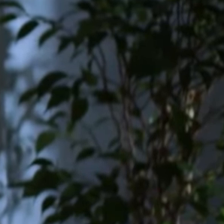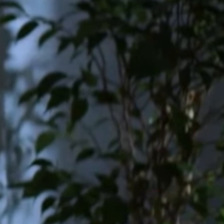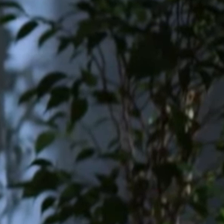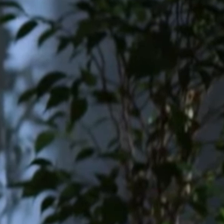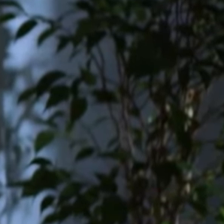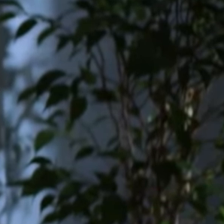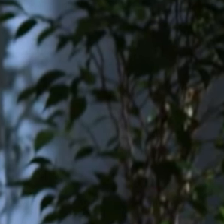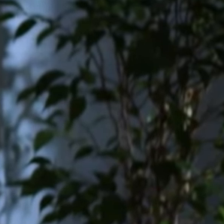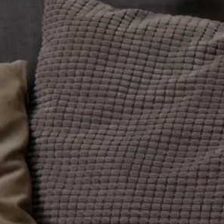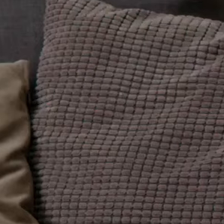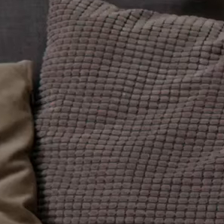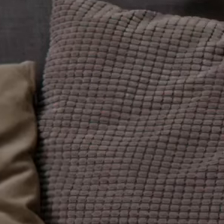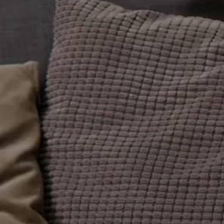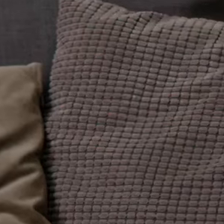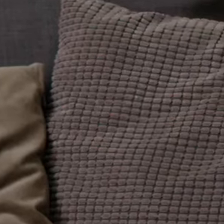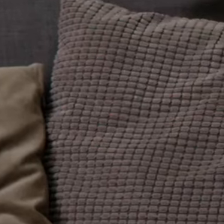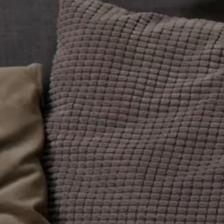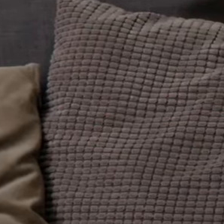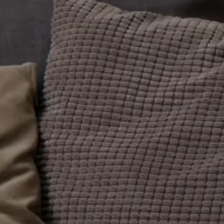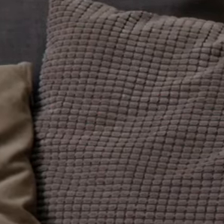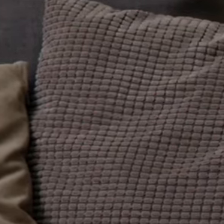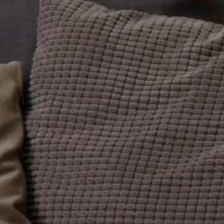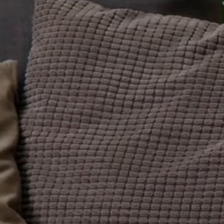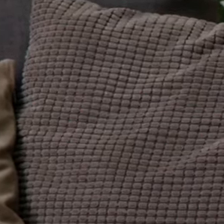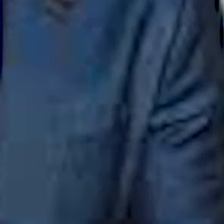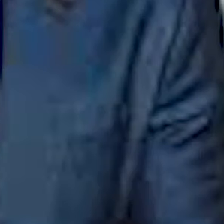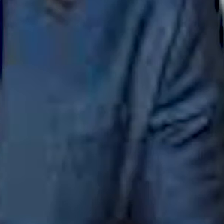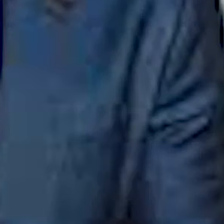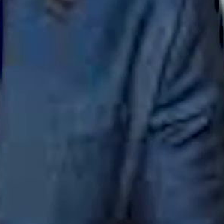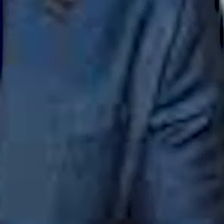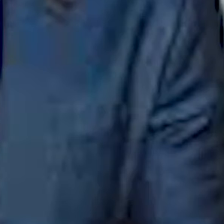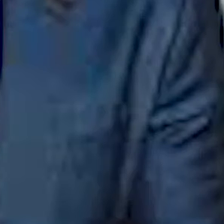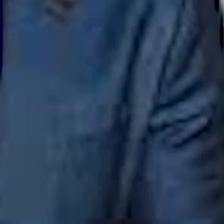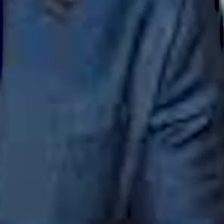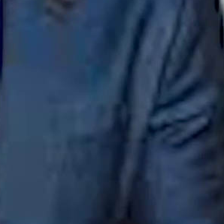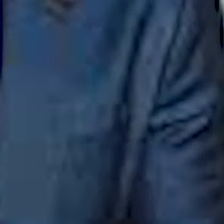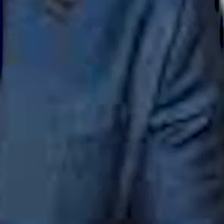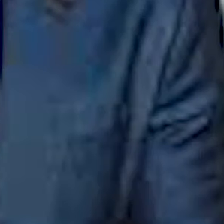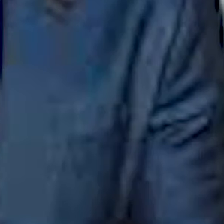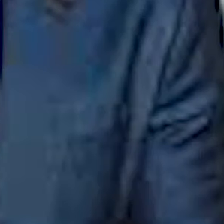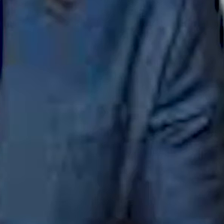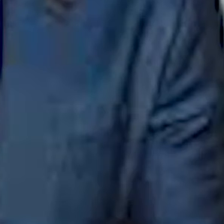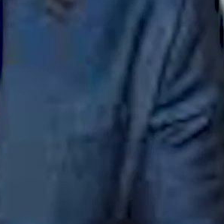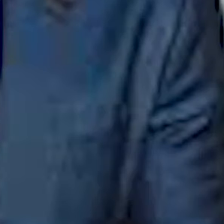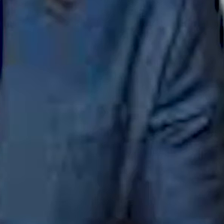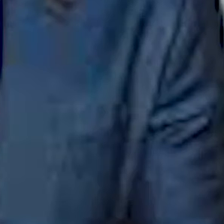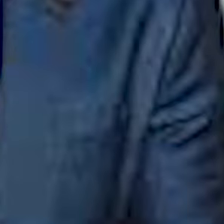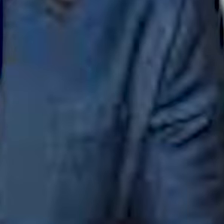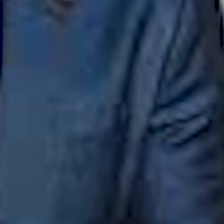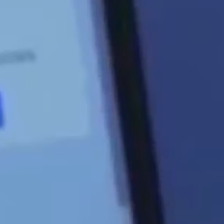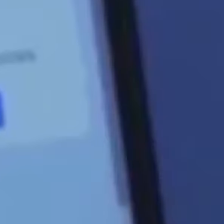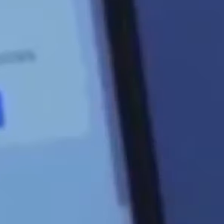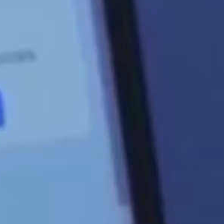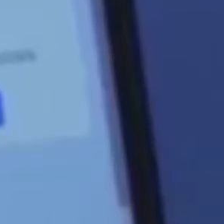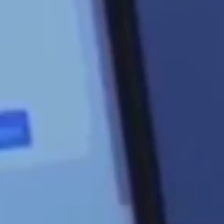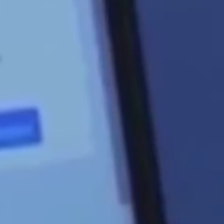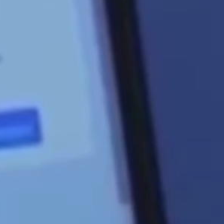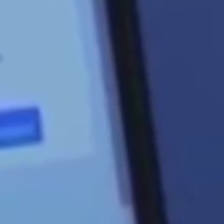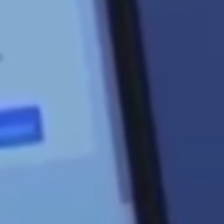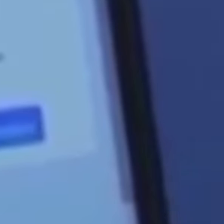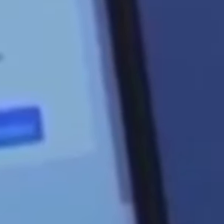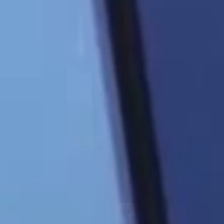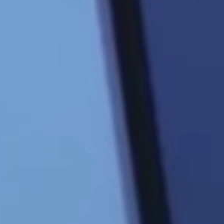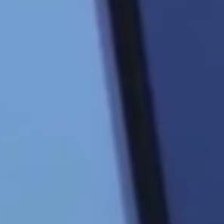juste d'aller sur Play Store, télécharger gratuitement l'application ADAS et le tour est joué. Avec cet